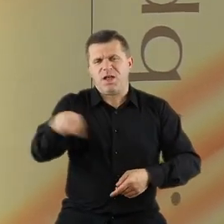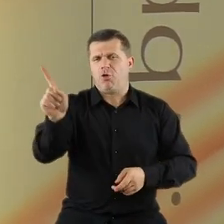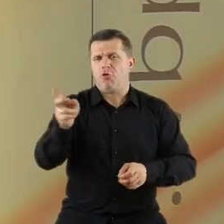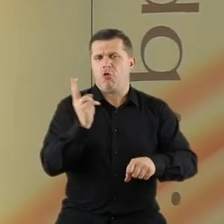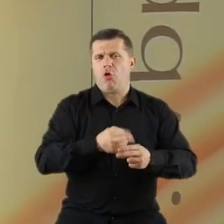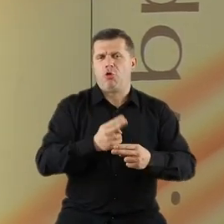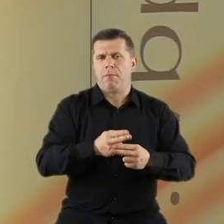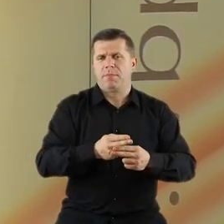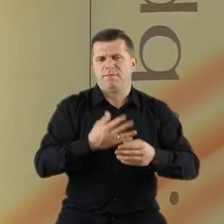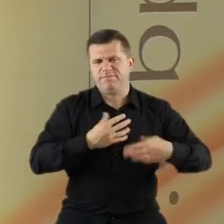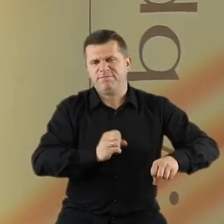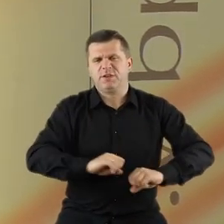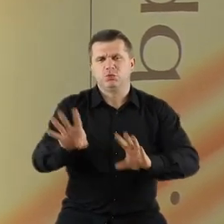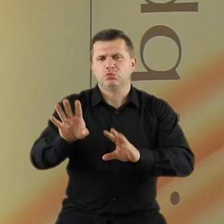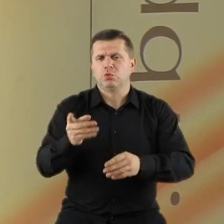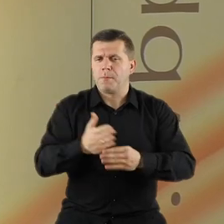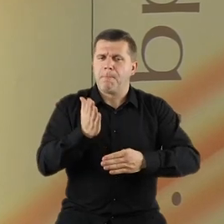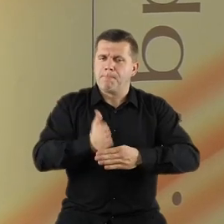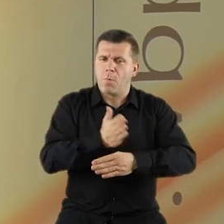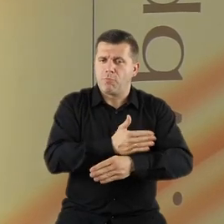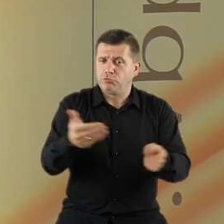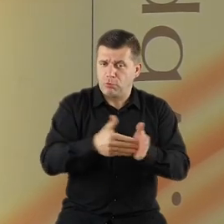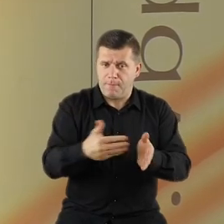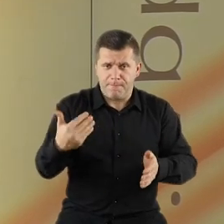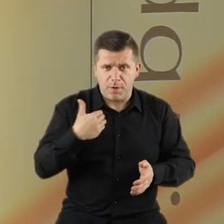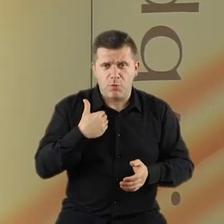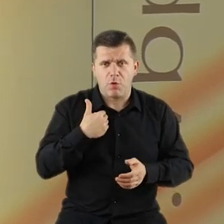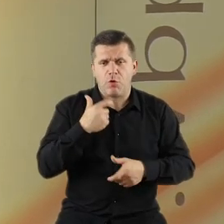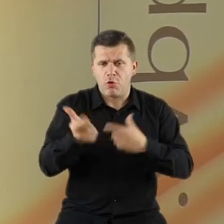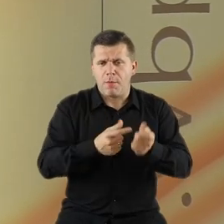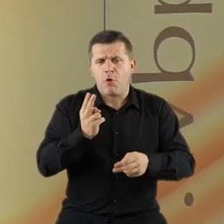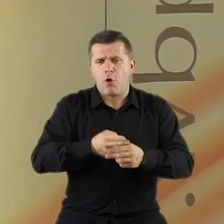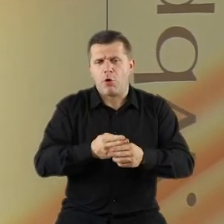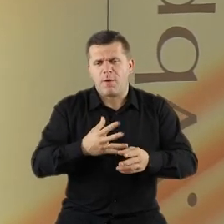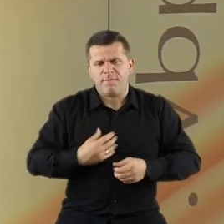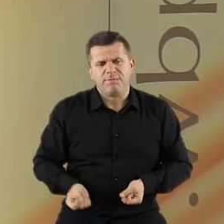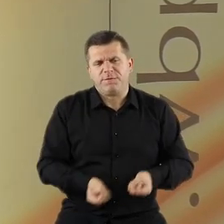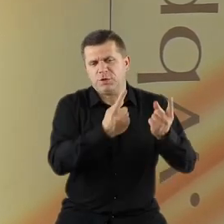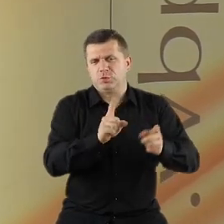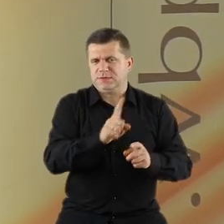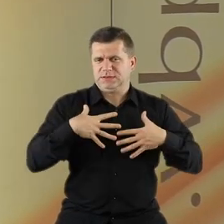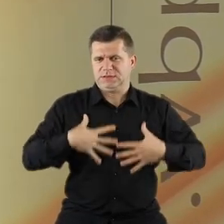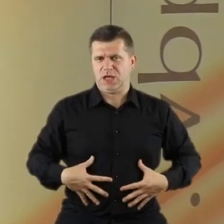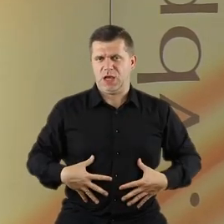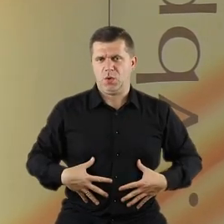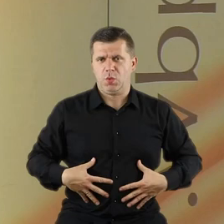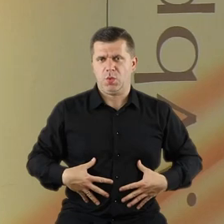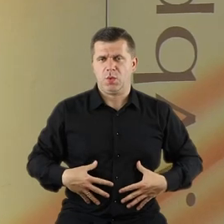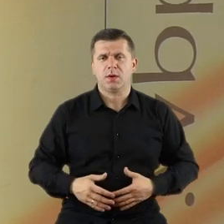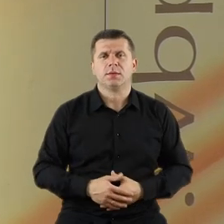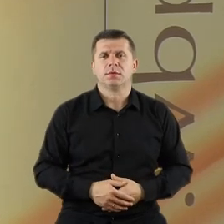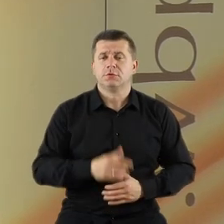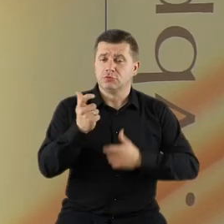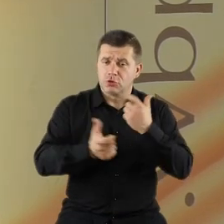ono było stopniowe i trzeba było wyganiać chorobę z ciała czyli po prostu w stosować